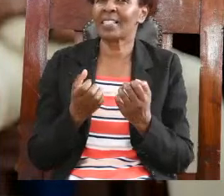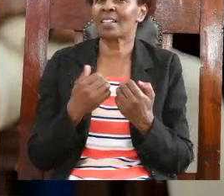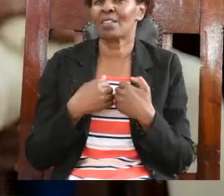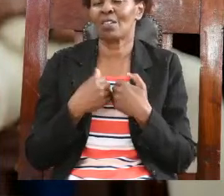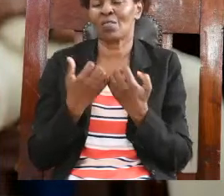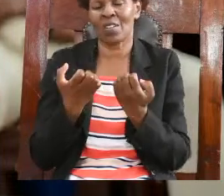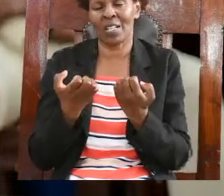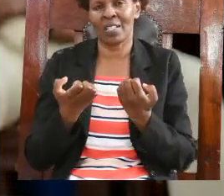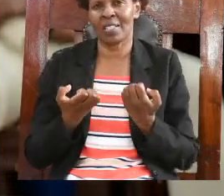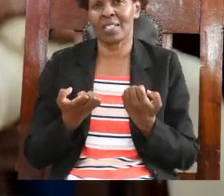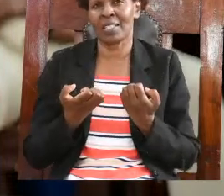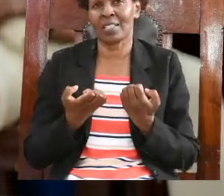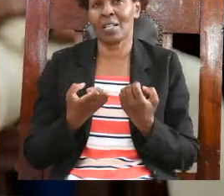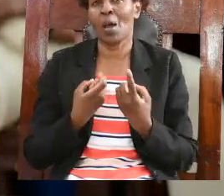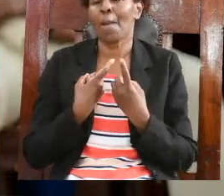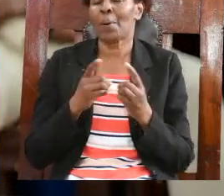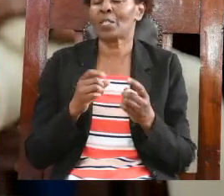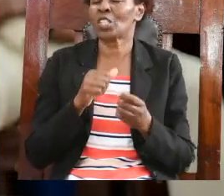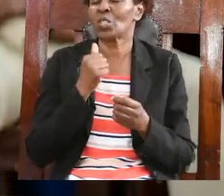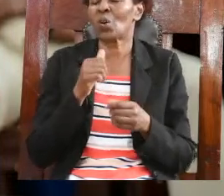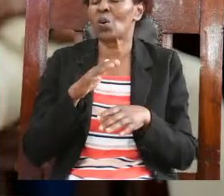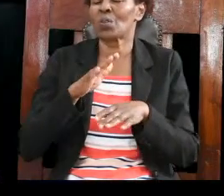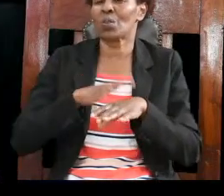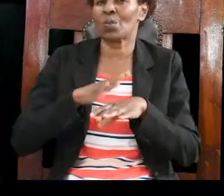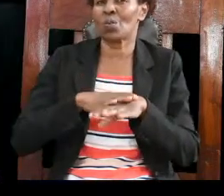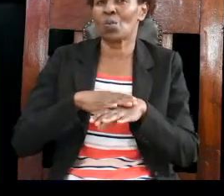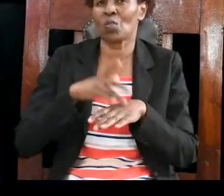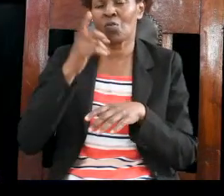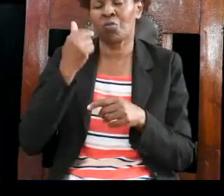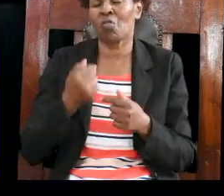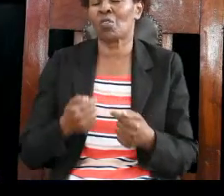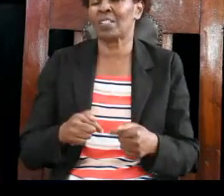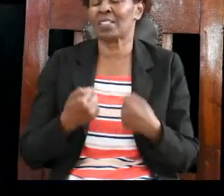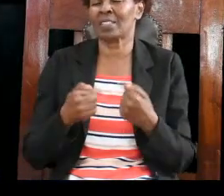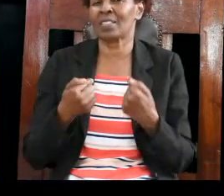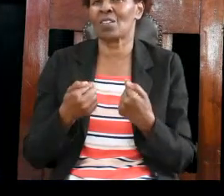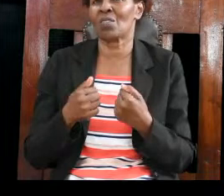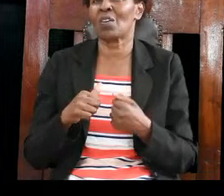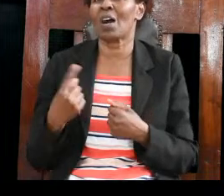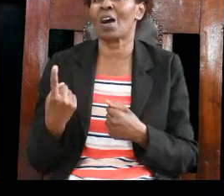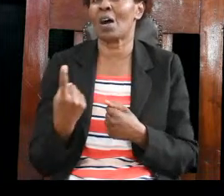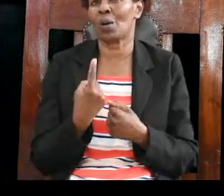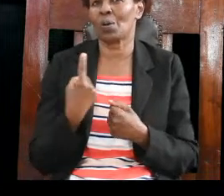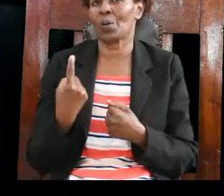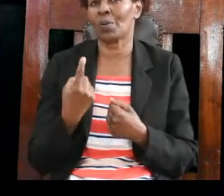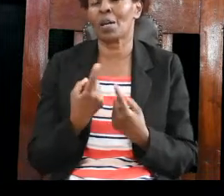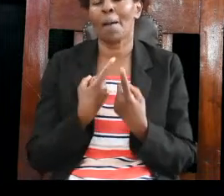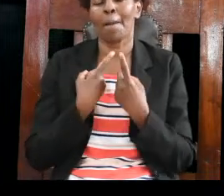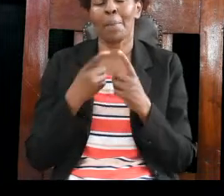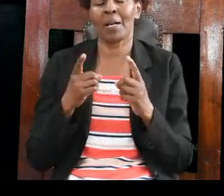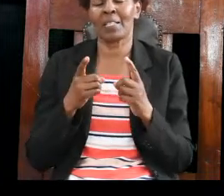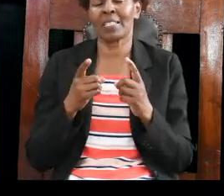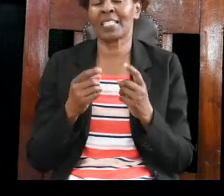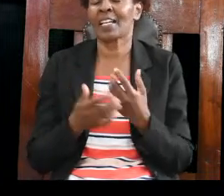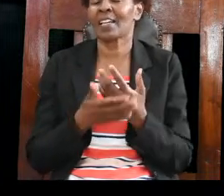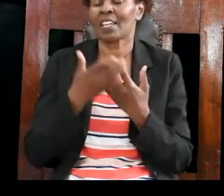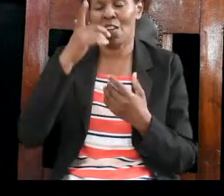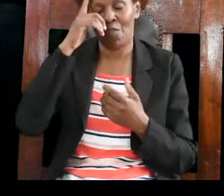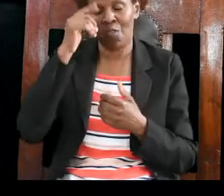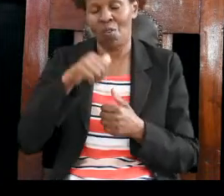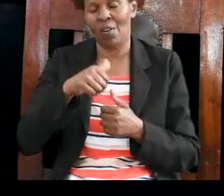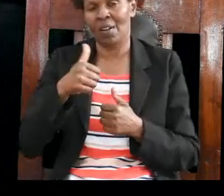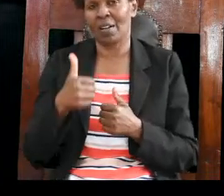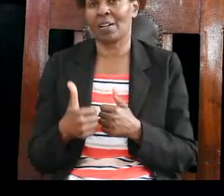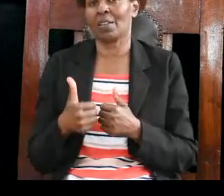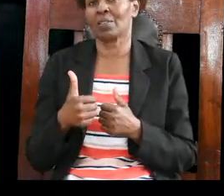hitaji, si vyema kushughulikia hitaji lake yeye pekee kibinafsi. Ni vyema kushughulikia